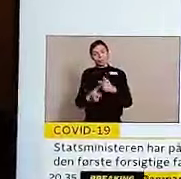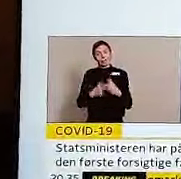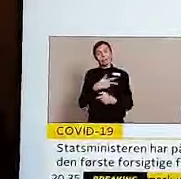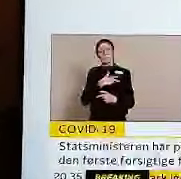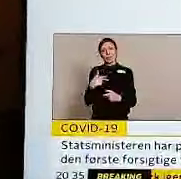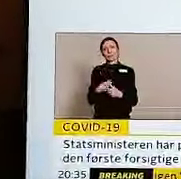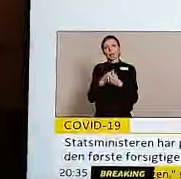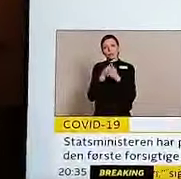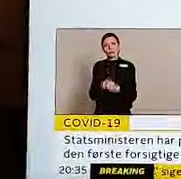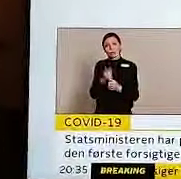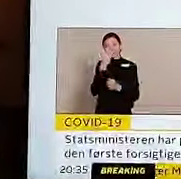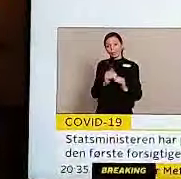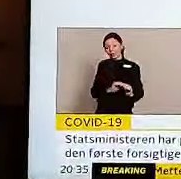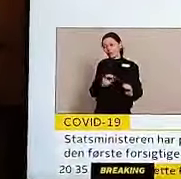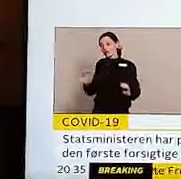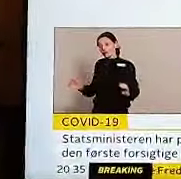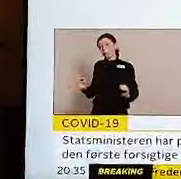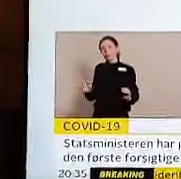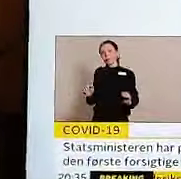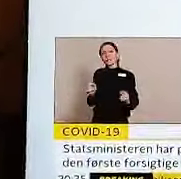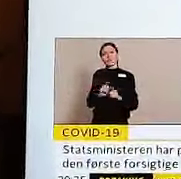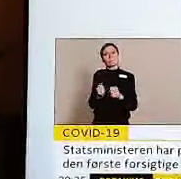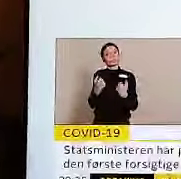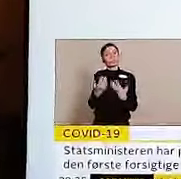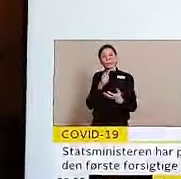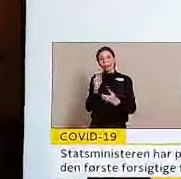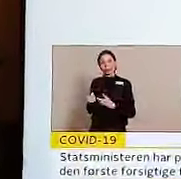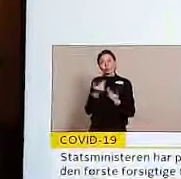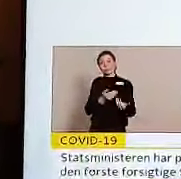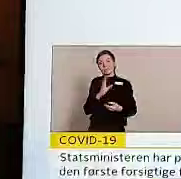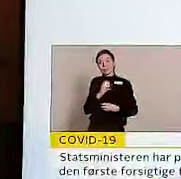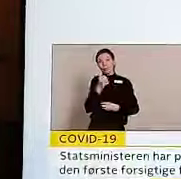العالم وخاصة البشرية الجمعاء.